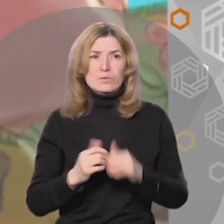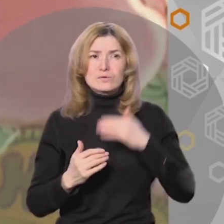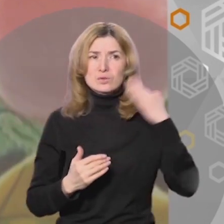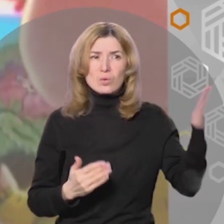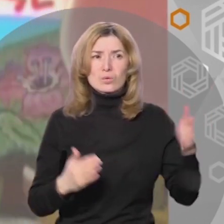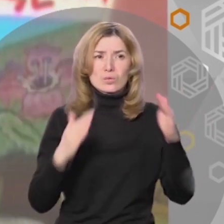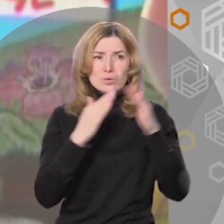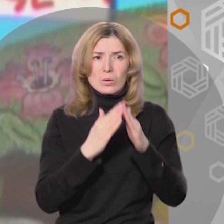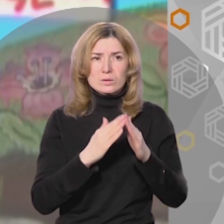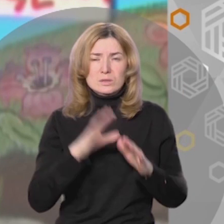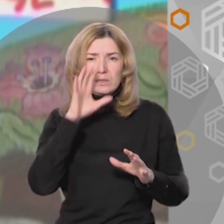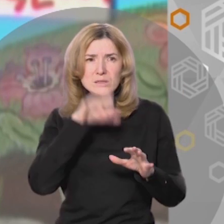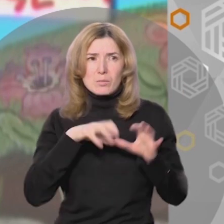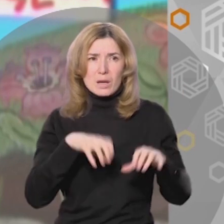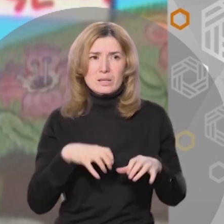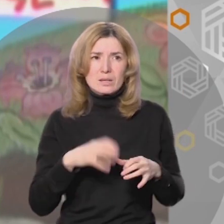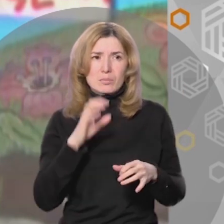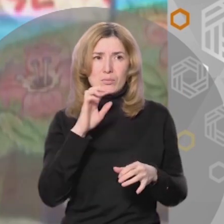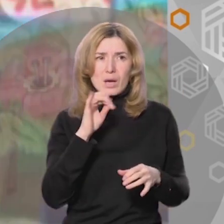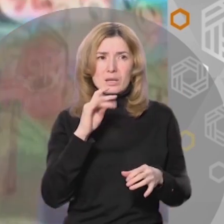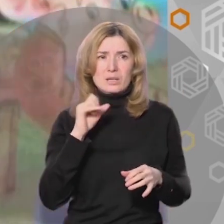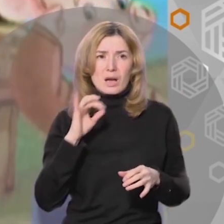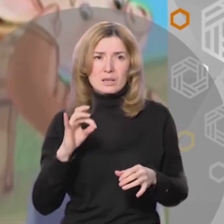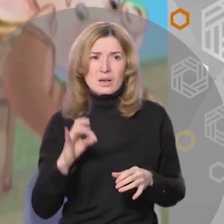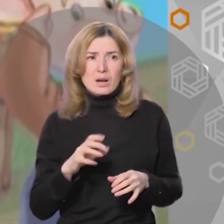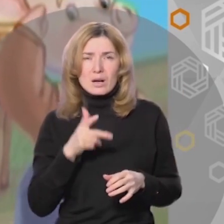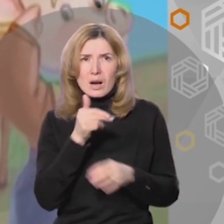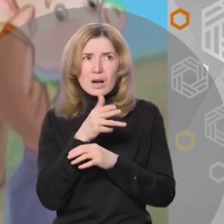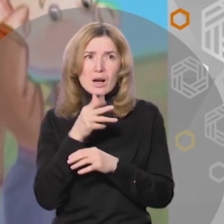в сторону дома Сенбернара Бернара.